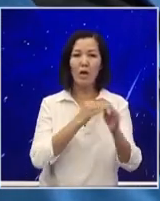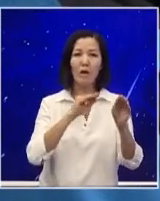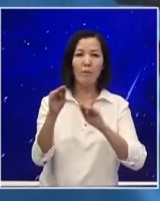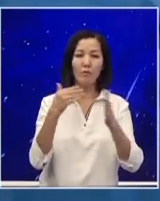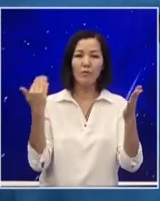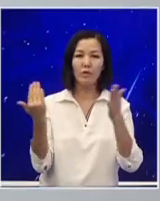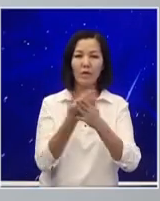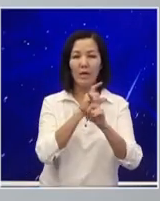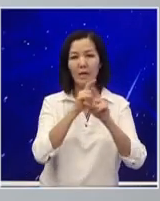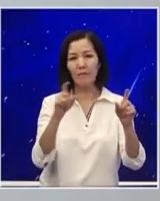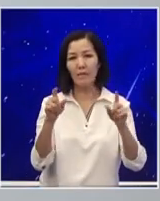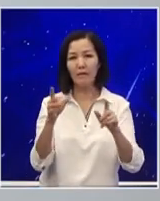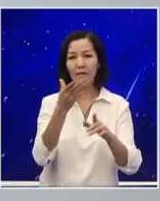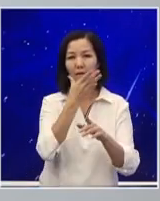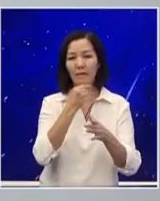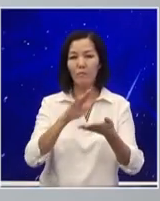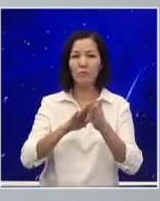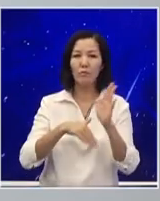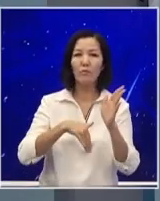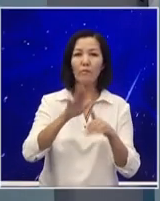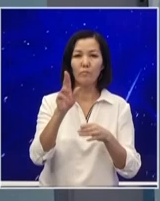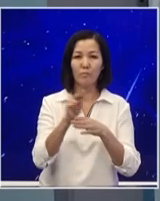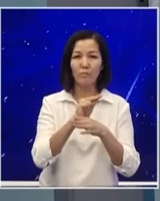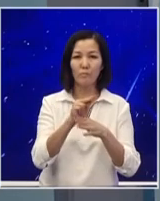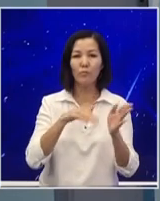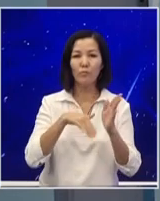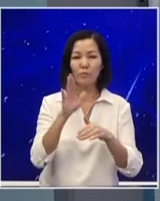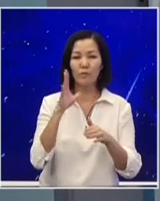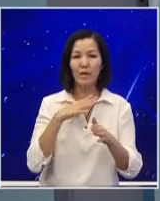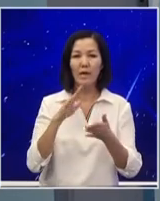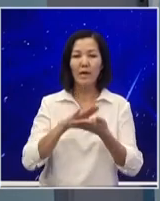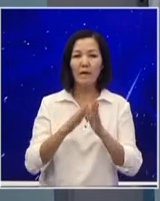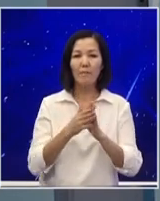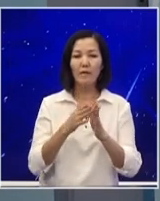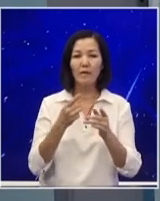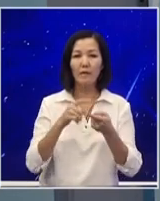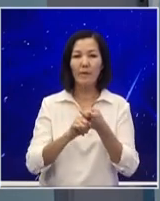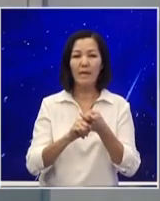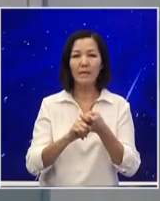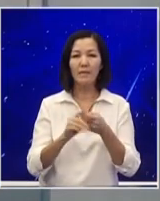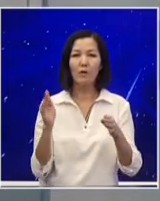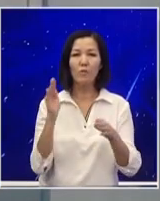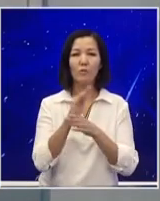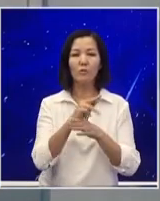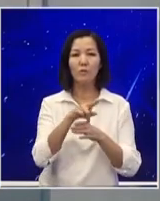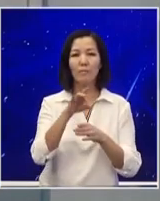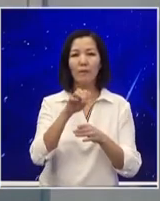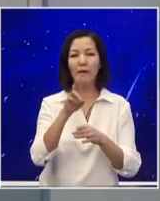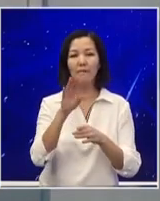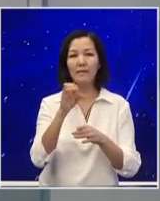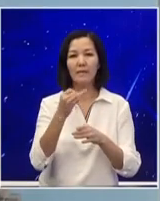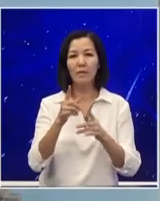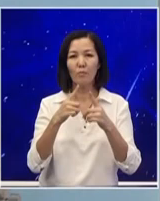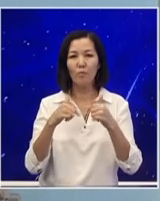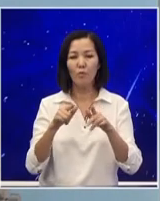жаңарған ғимараттың өзіндік әсері болатыны анық дейді ол. Эпидахуалға байланысты мекемеде қосымша провизорлық бөлім